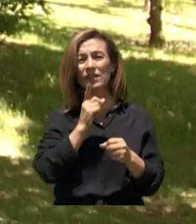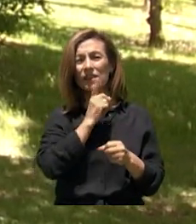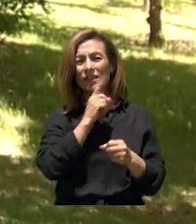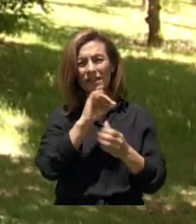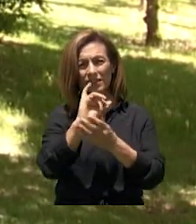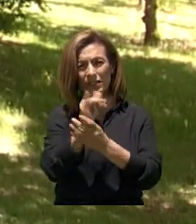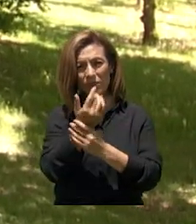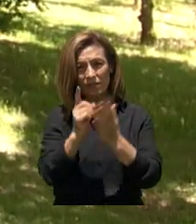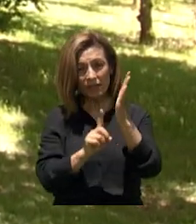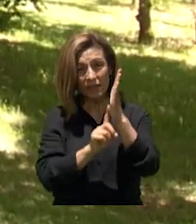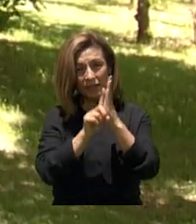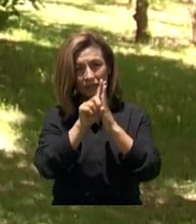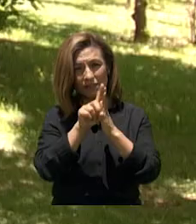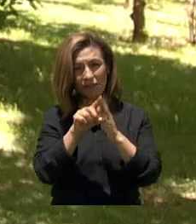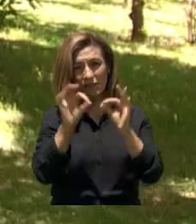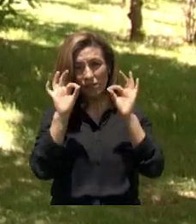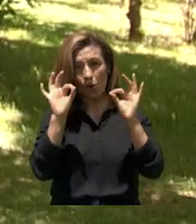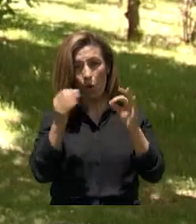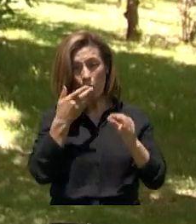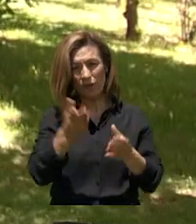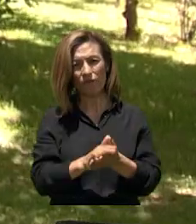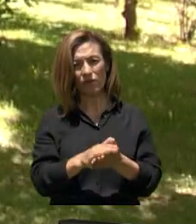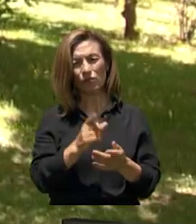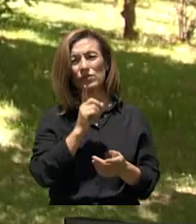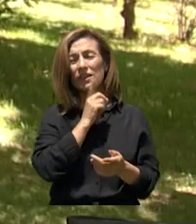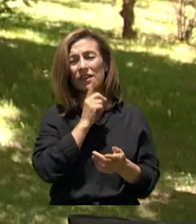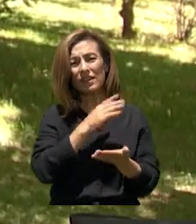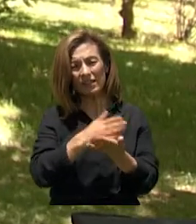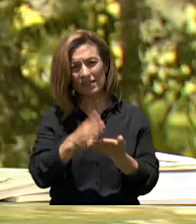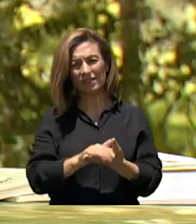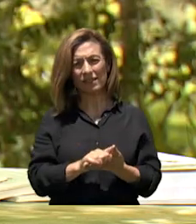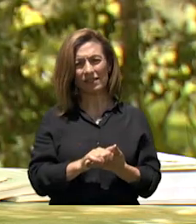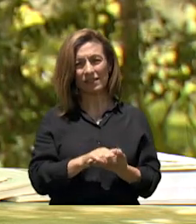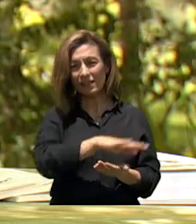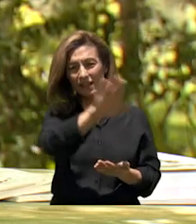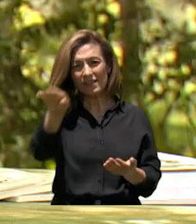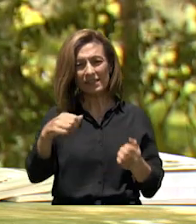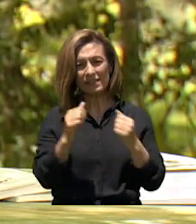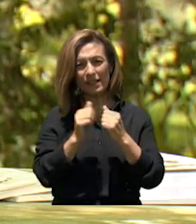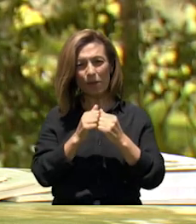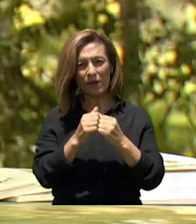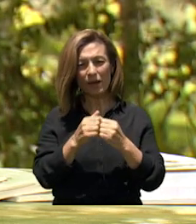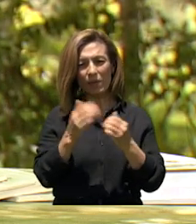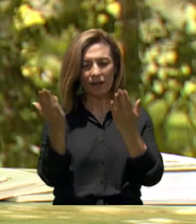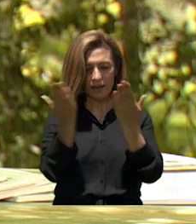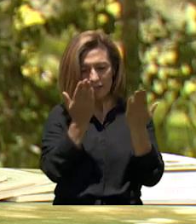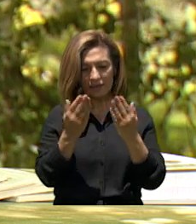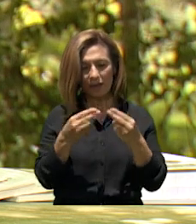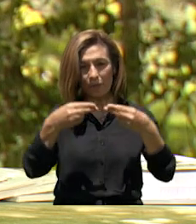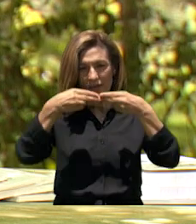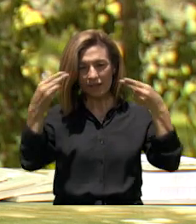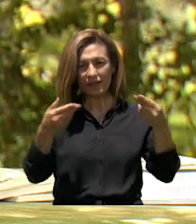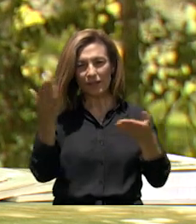ile bu değiştirmenizi çok önemsiyoruz İngilizce derslerinizde sizlerle bol bol kitap ve hikaye okuyacağız